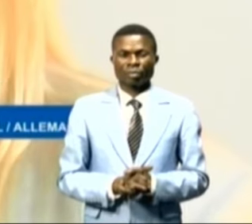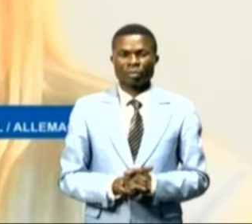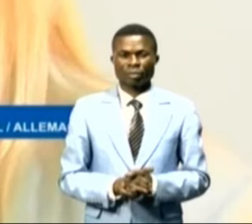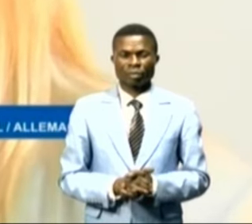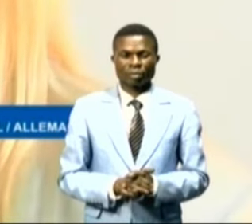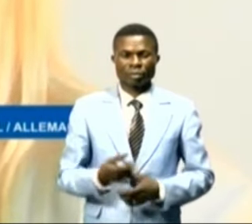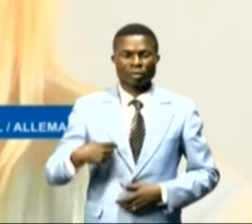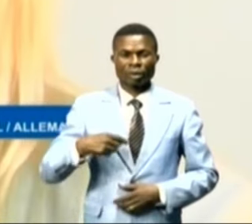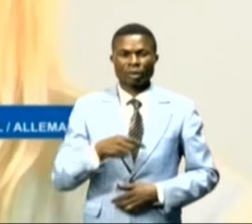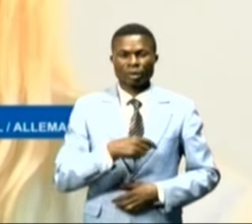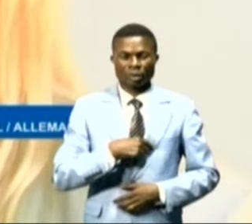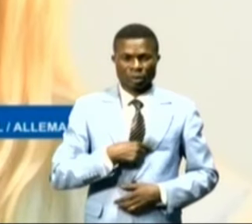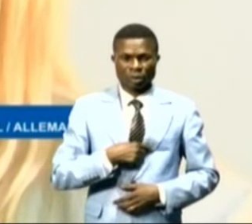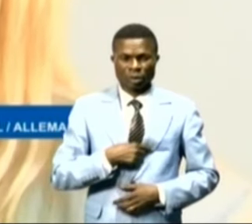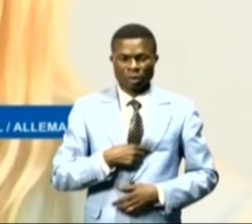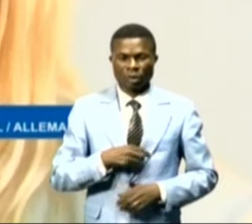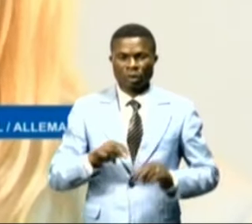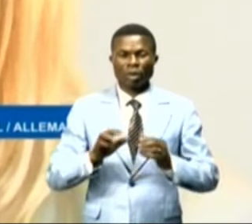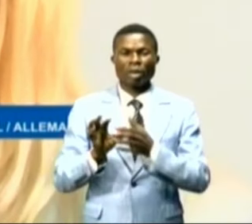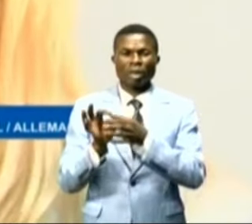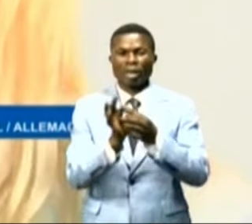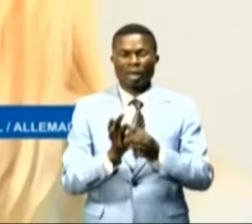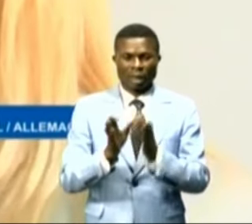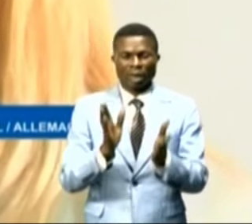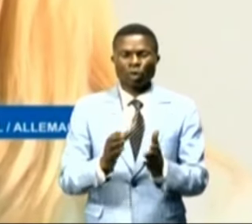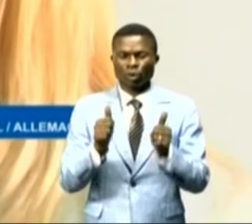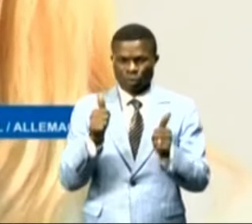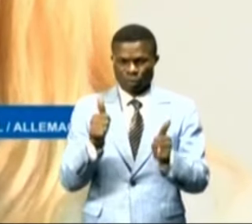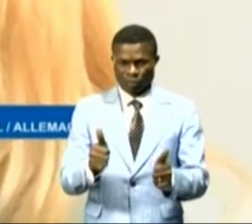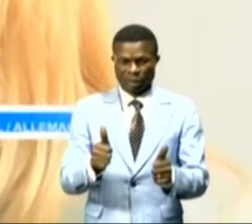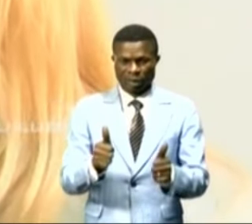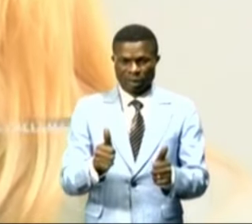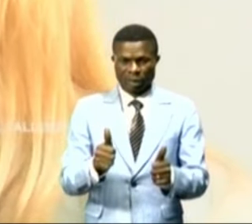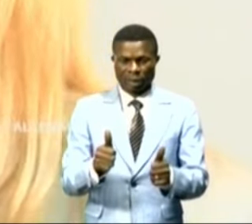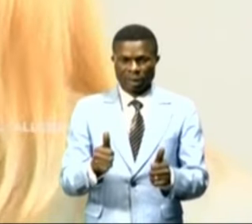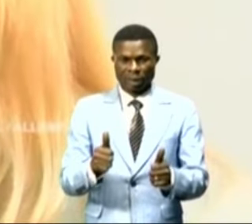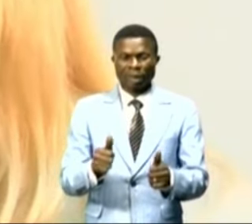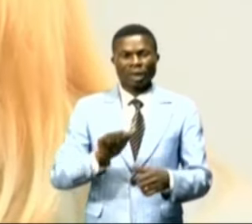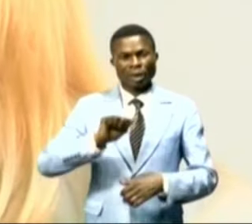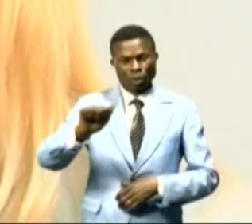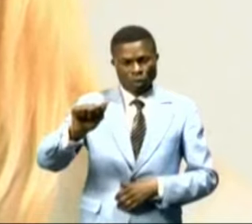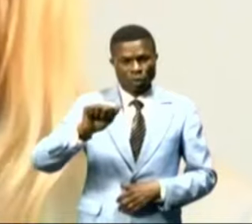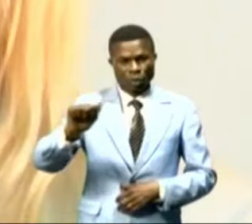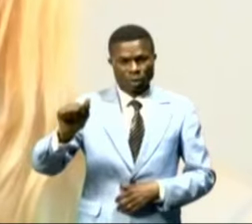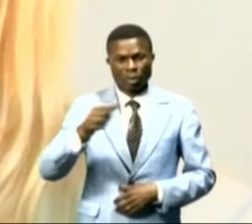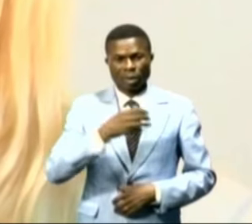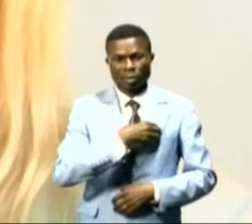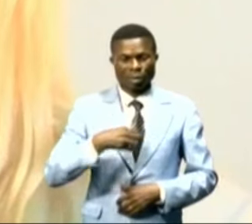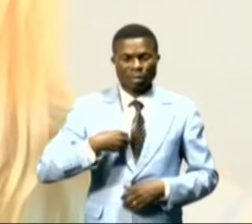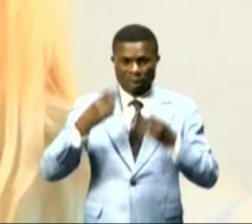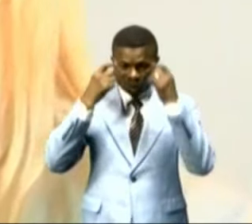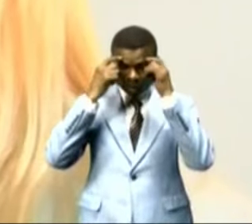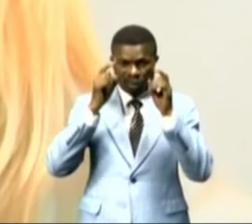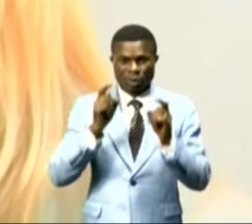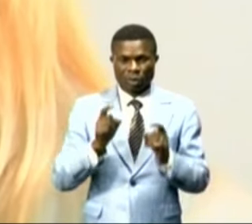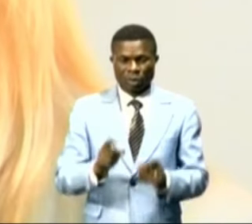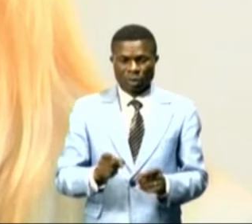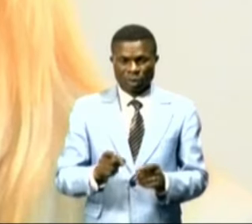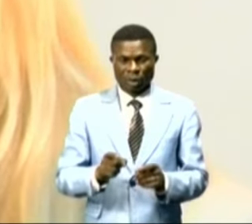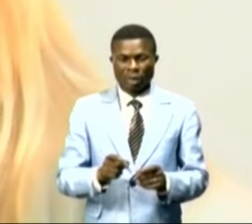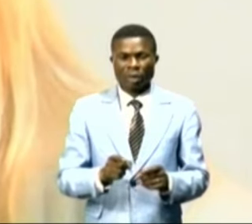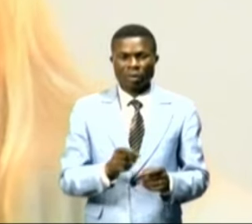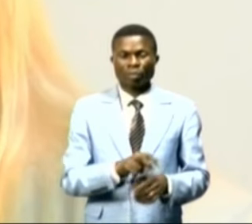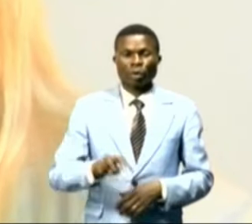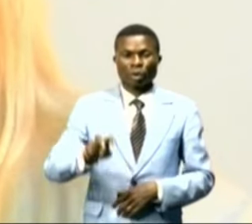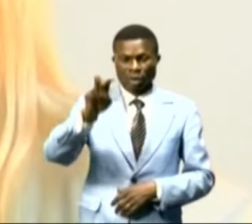Nous sommes mis d'accord sur une collaboration étroite, vu qu'elle-même a décidé d'effectuer un